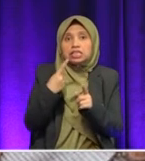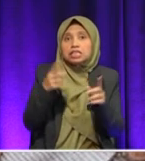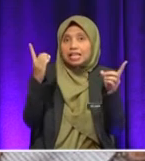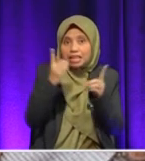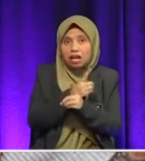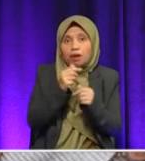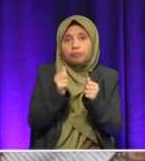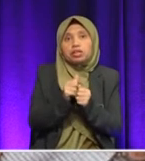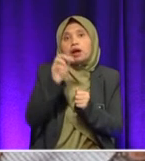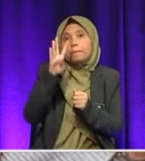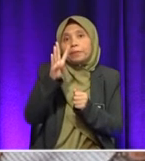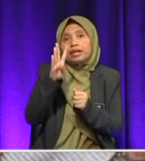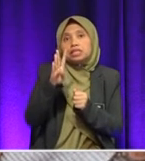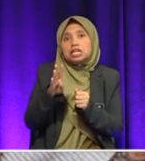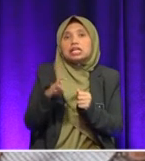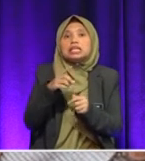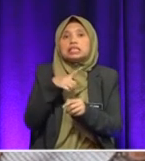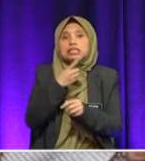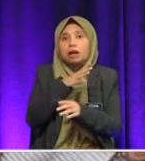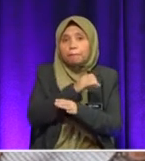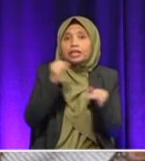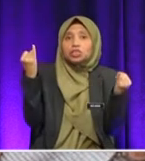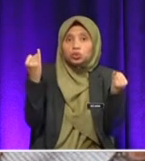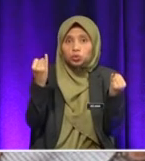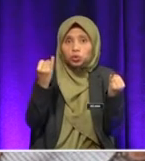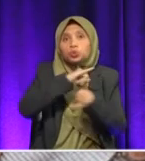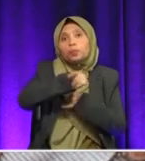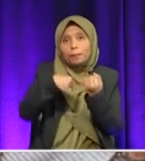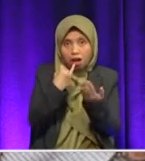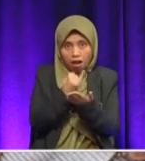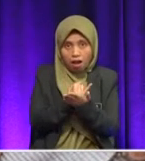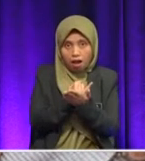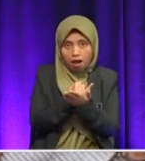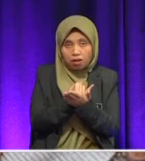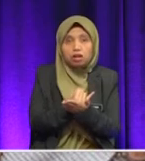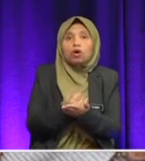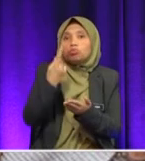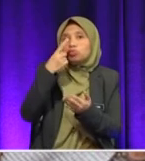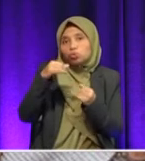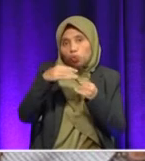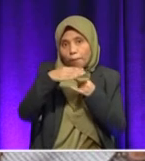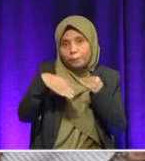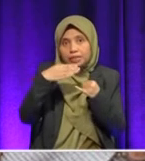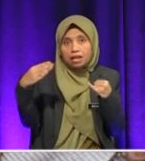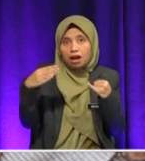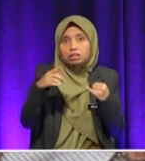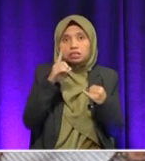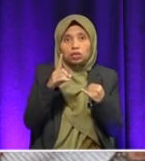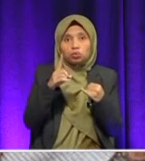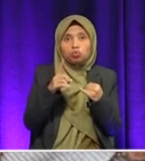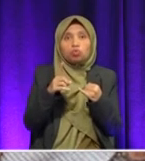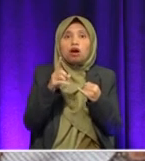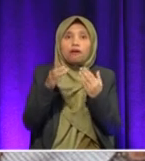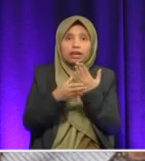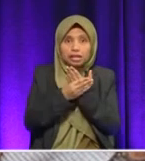jarak kan dengan pak jadi kita dapat jumlah sebanyak 72 Kemudian untuk benang tadi Sebuku punya adalah satu